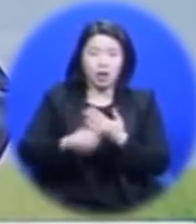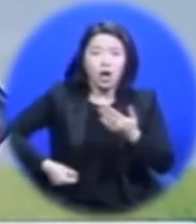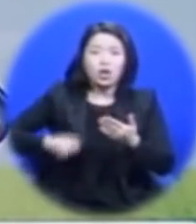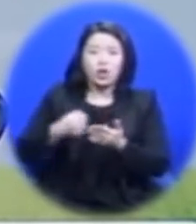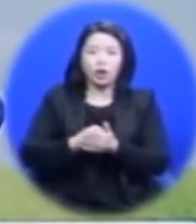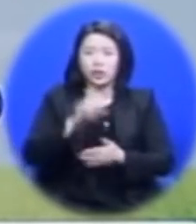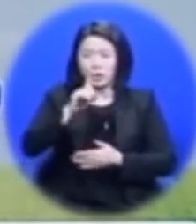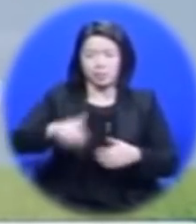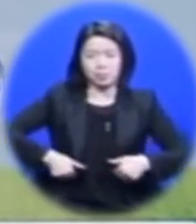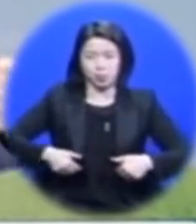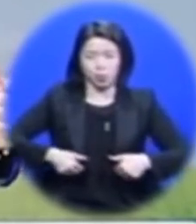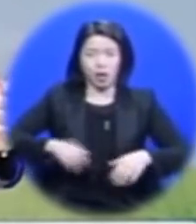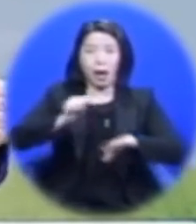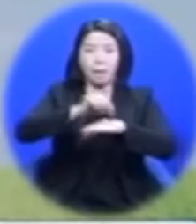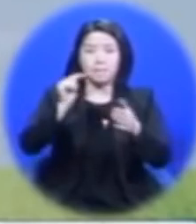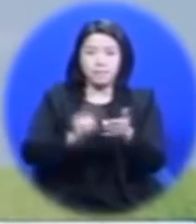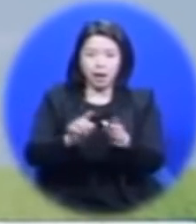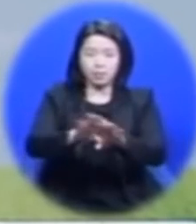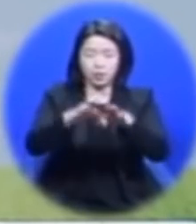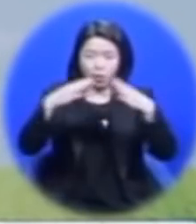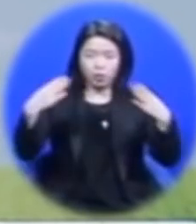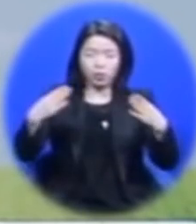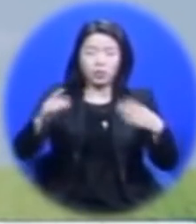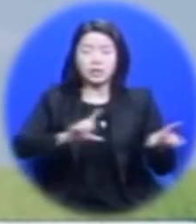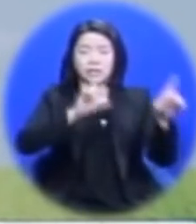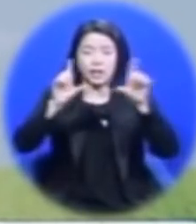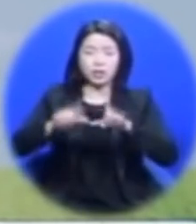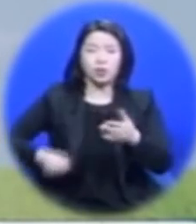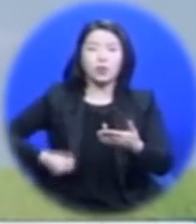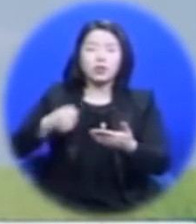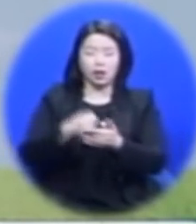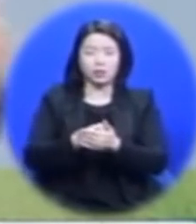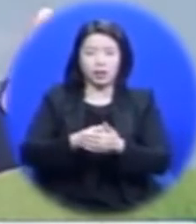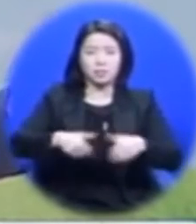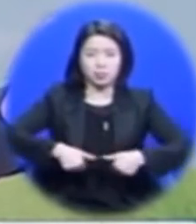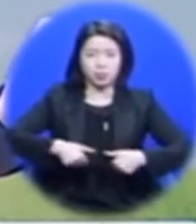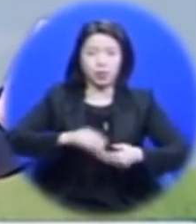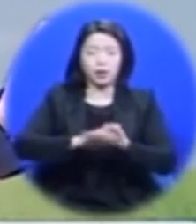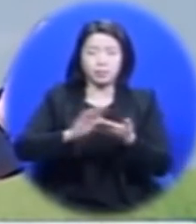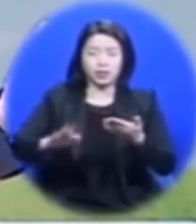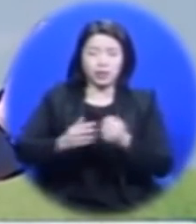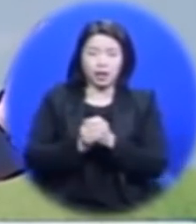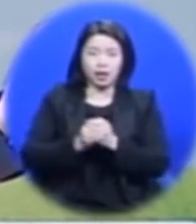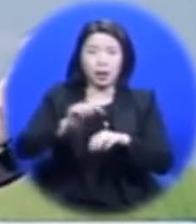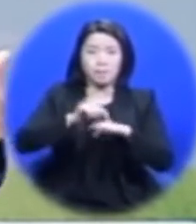있는데 마음을 열고 살기로 결단하는 겁니다. 마음을 열고 산.